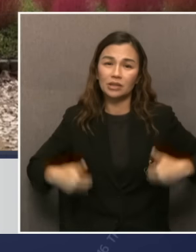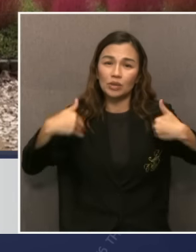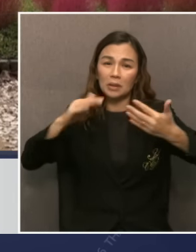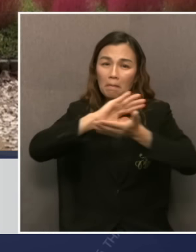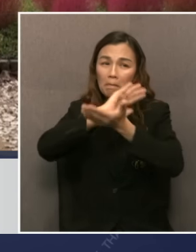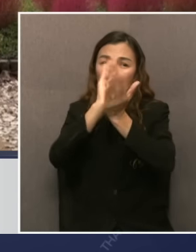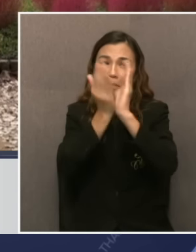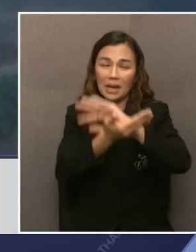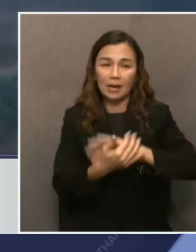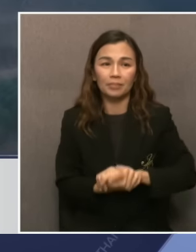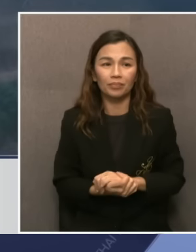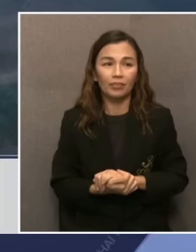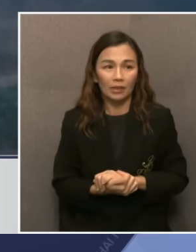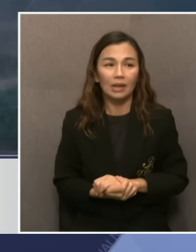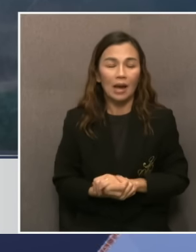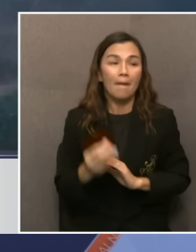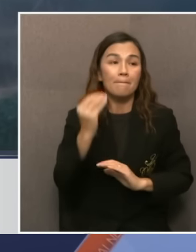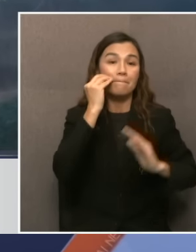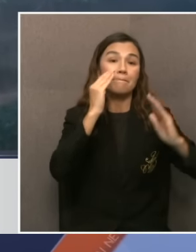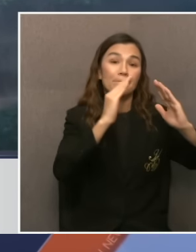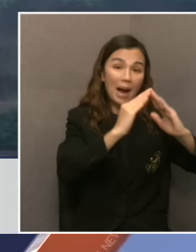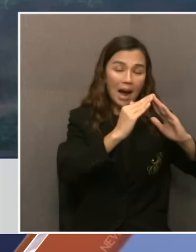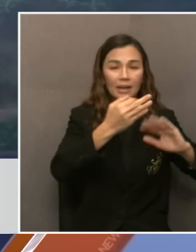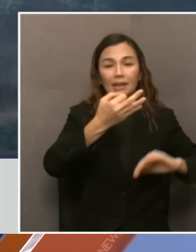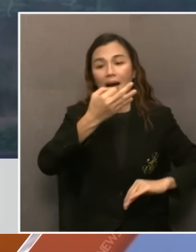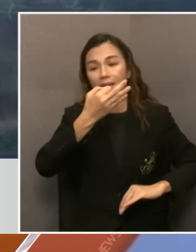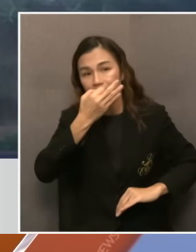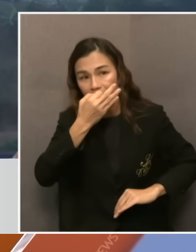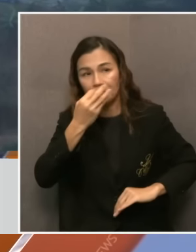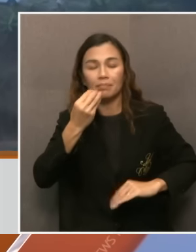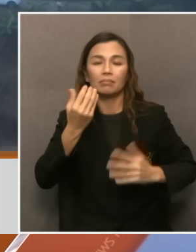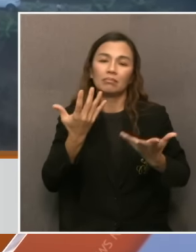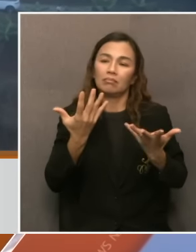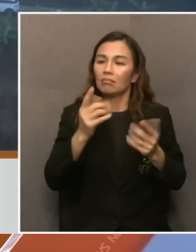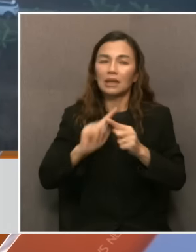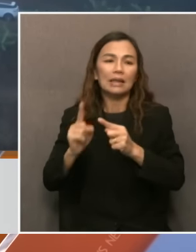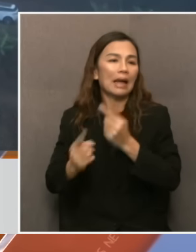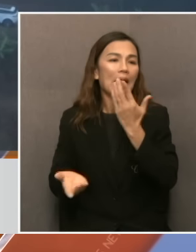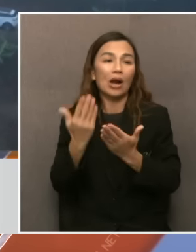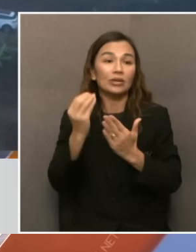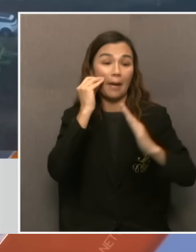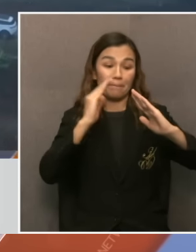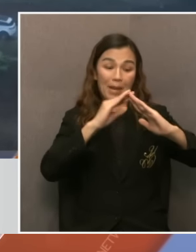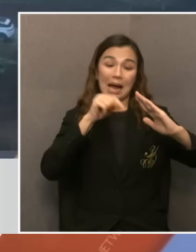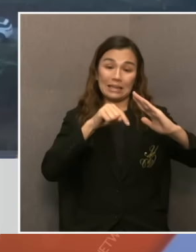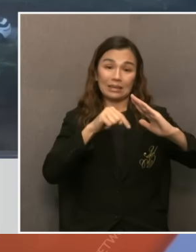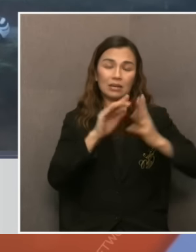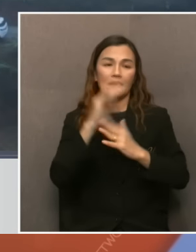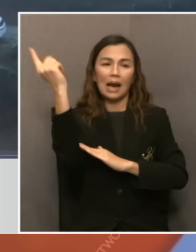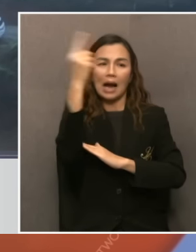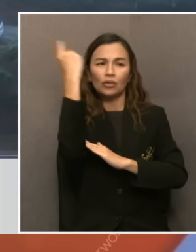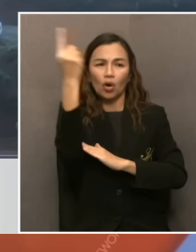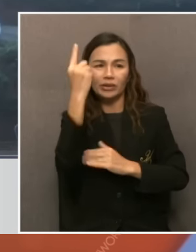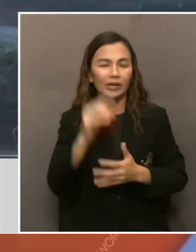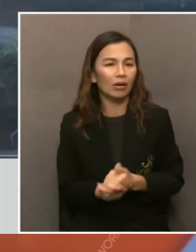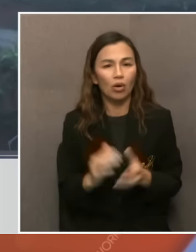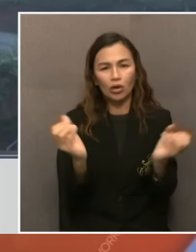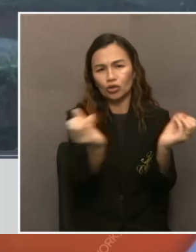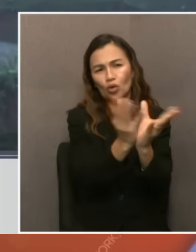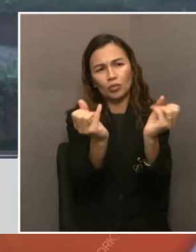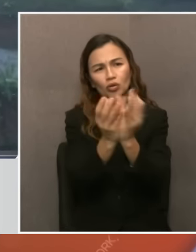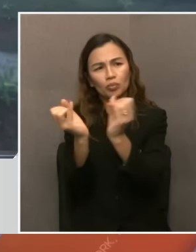ราะฉะนั้นไม่ว่าจะเป็นการเลือกที่อยู่อาศัยอาชีพหรือแม้กระทั่งบ้านเรือนของเราที่เราอยู่หรือแม้กระทั่งการท่องเที่ยวเราโดนกระทบไปหมดเล